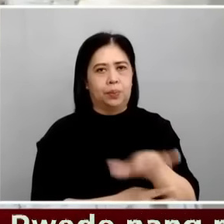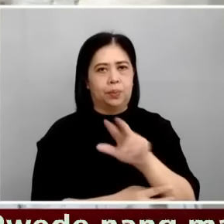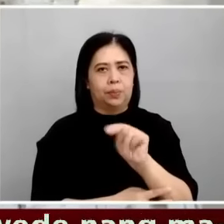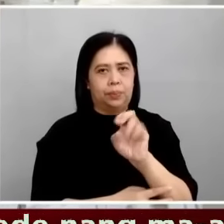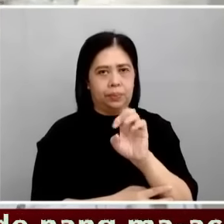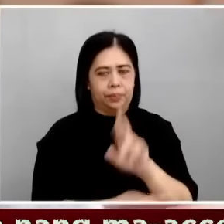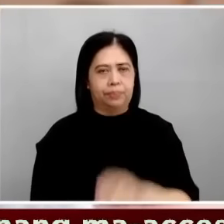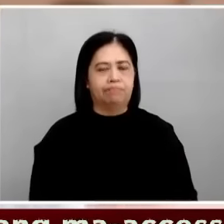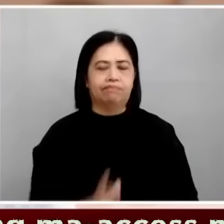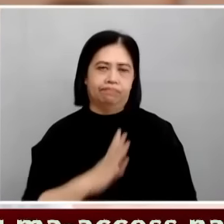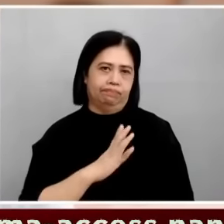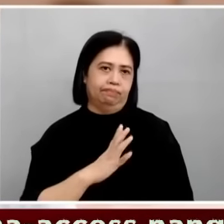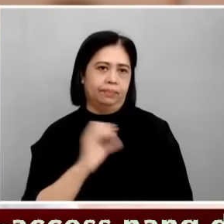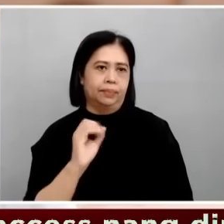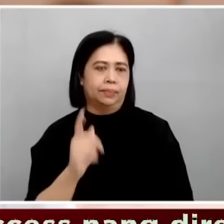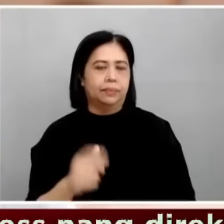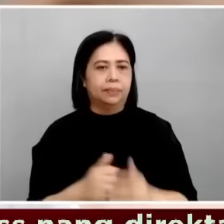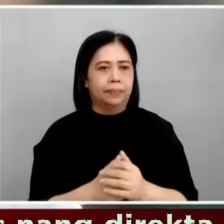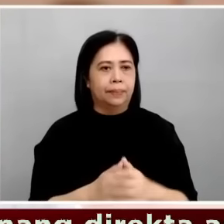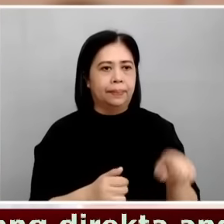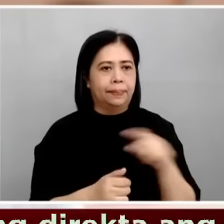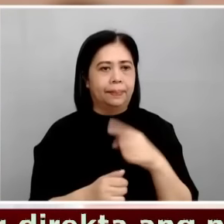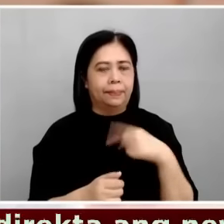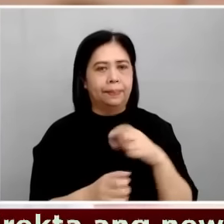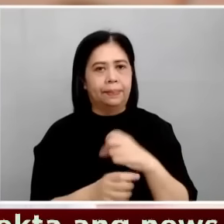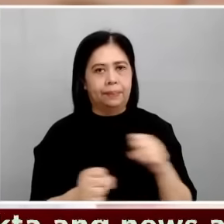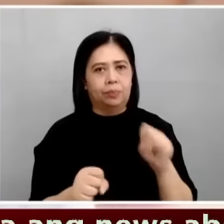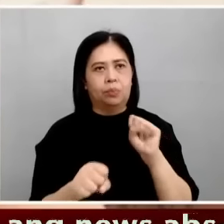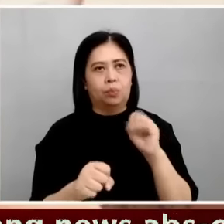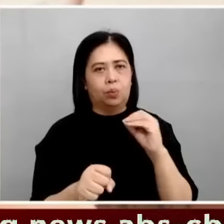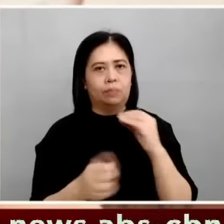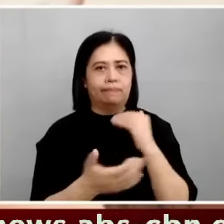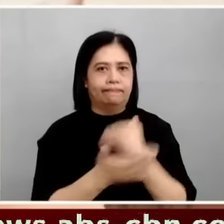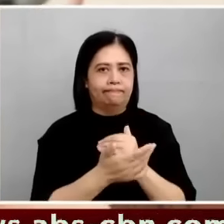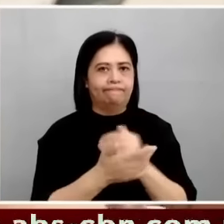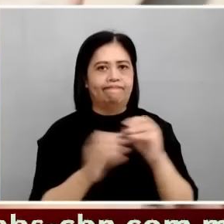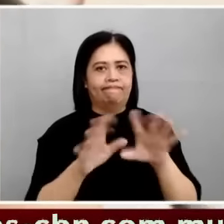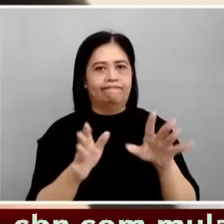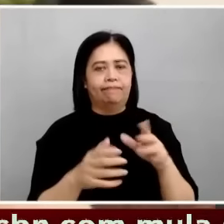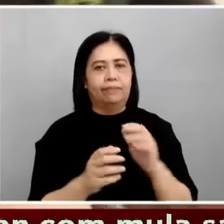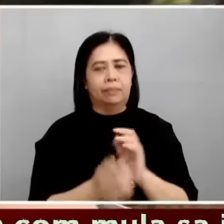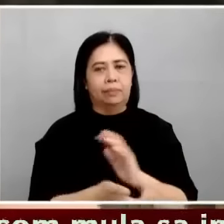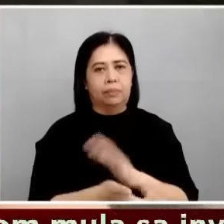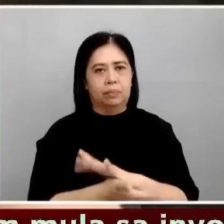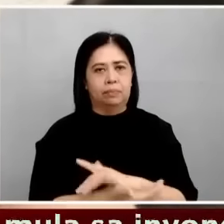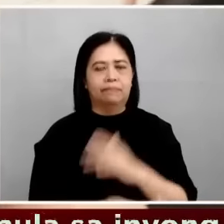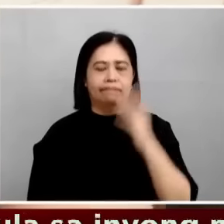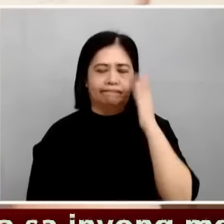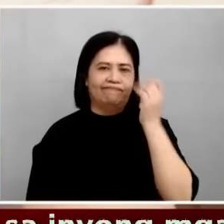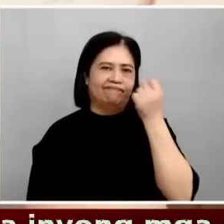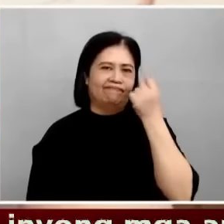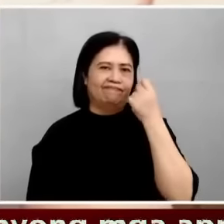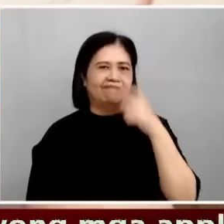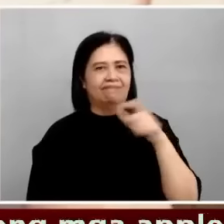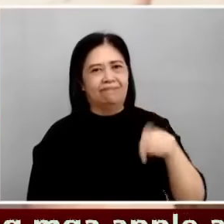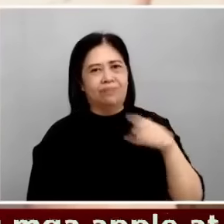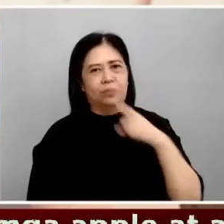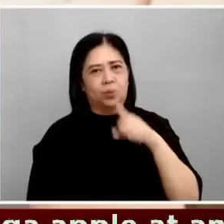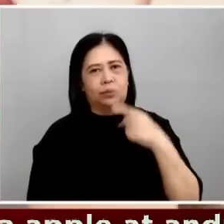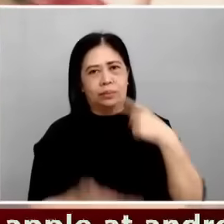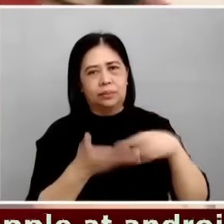Okay lang naman para rin ma-prevent yung pagkalat ng COVID. Wala tayong magagawa doon. Kailangan talagang ma-check lahat